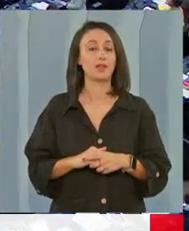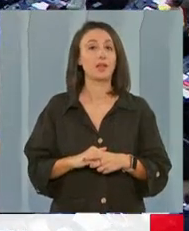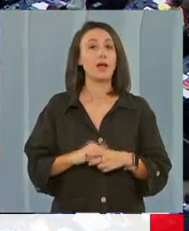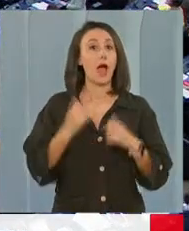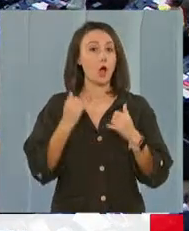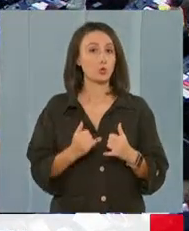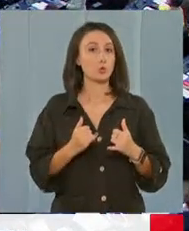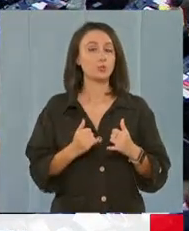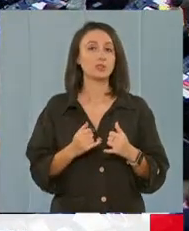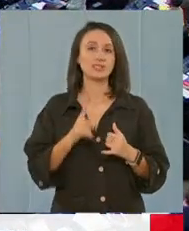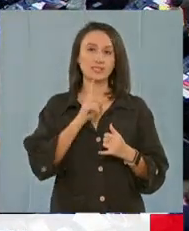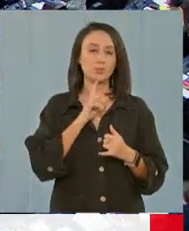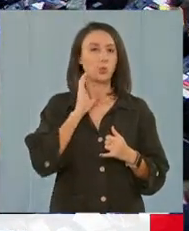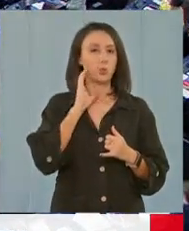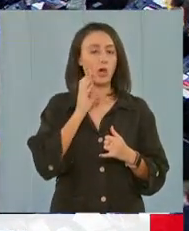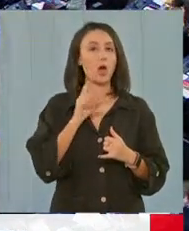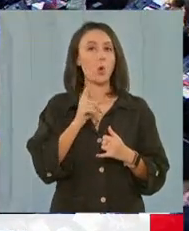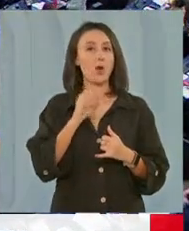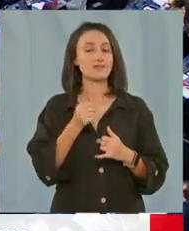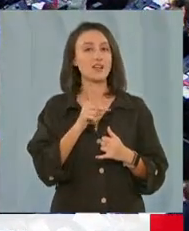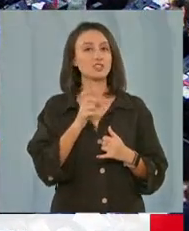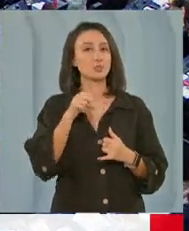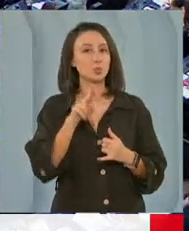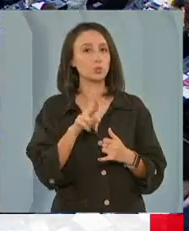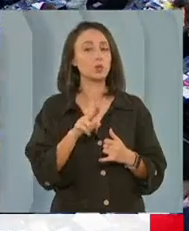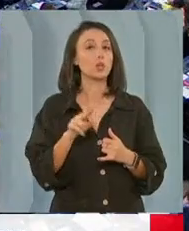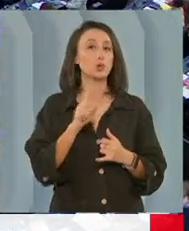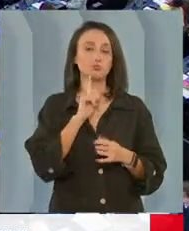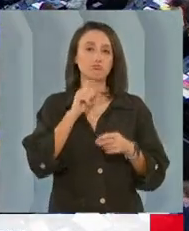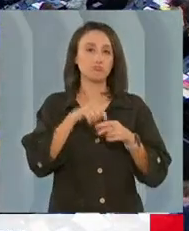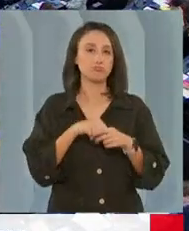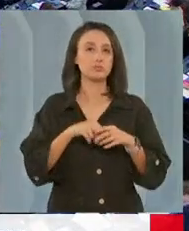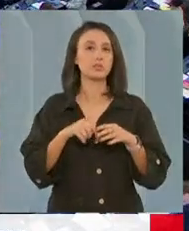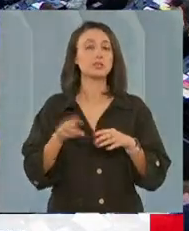țările membre ale UE, doar Bulgaria, Croația, Cipru, Irlanda și România nu fac parte din spațiul Schengen.